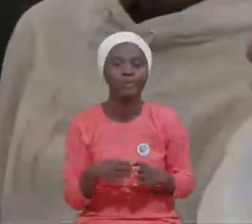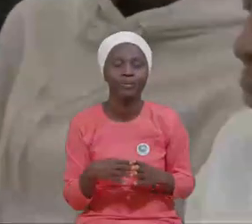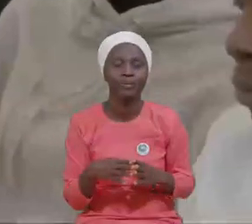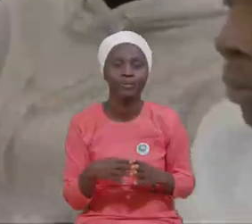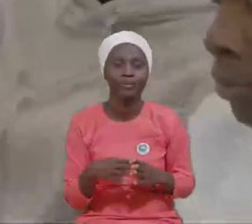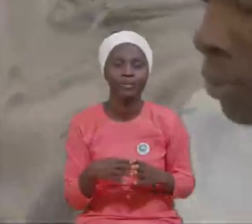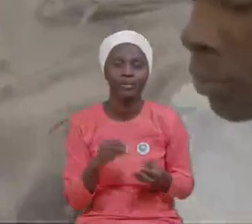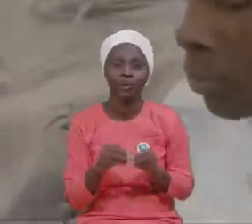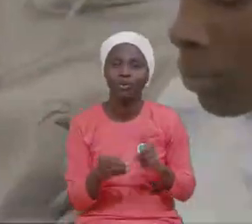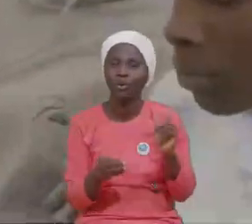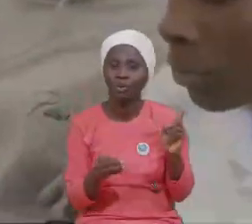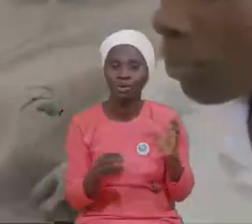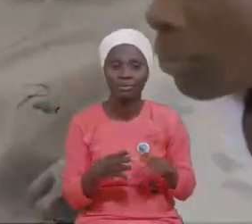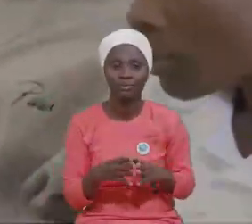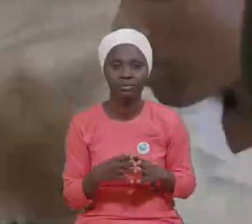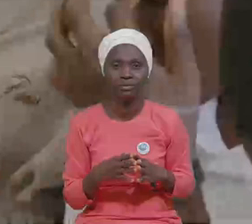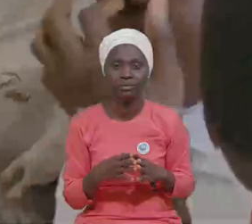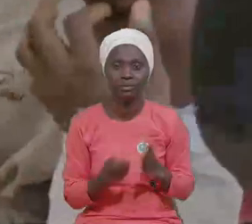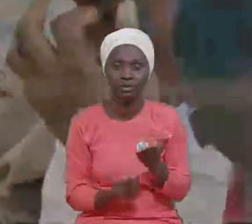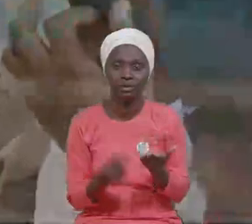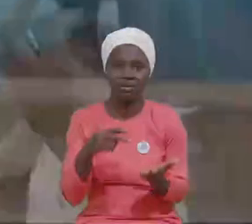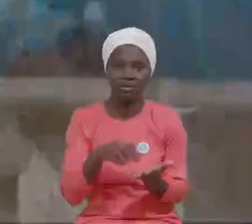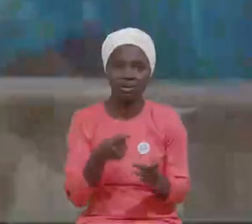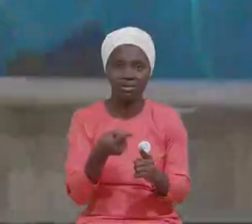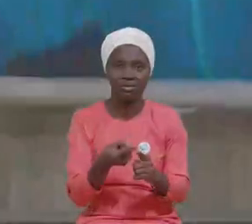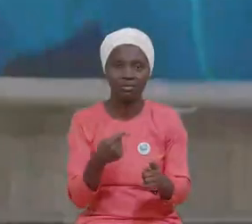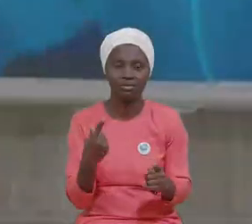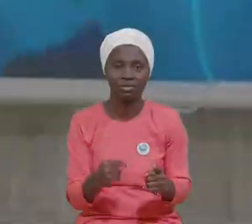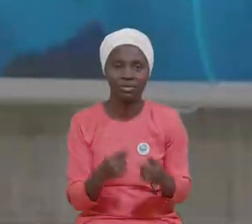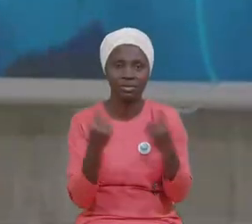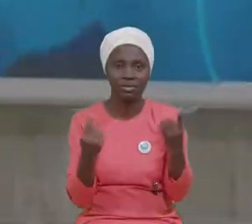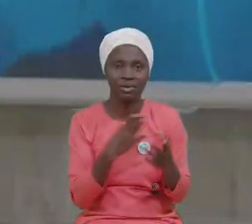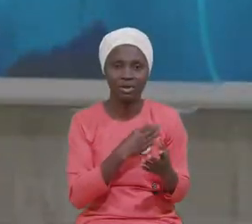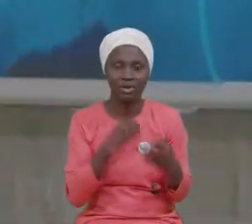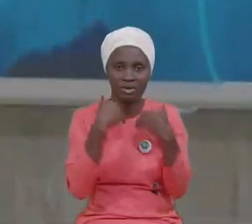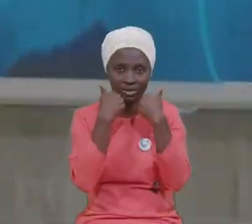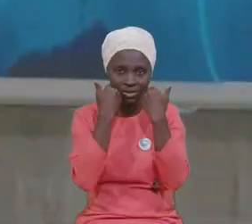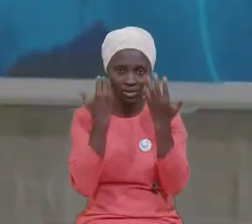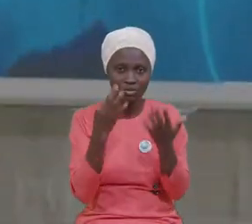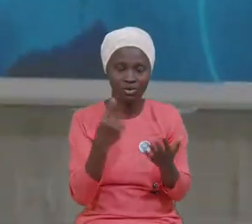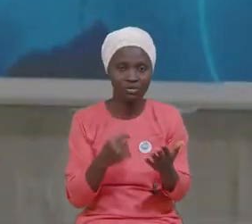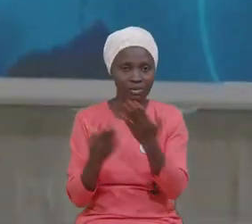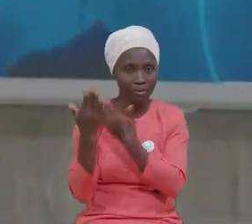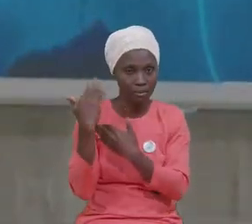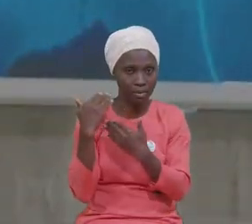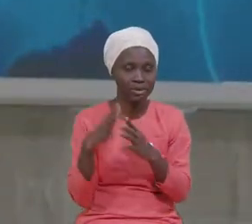gracieux, premier élément, se lever des péchés et de la honte du